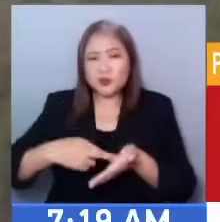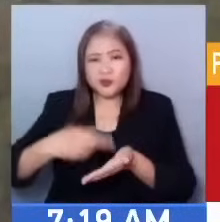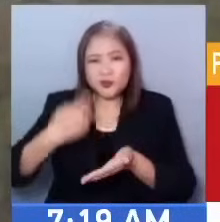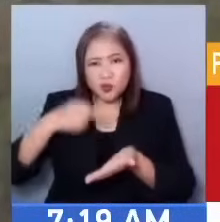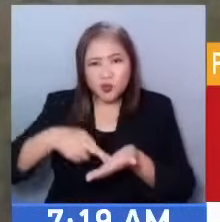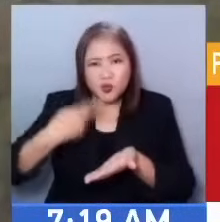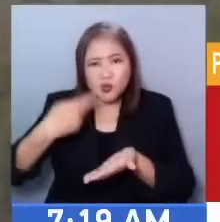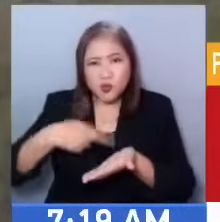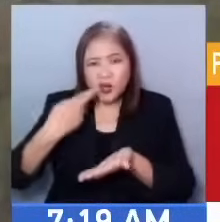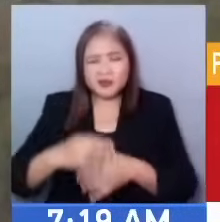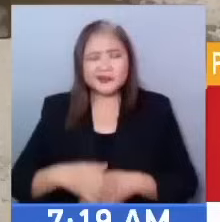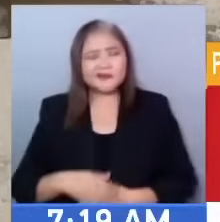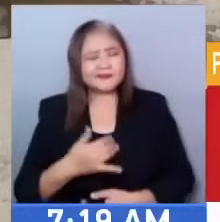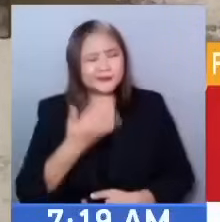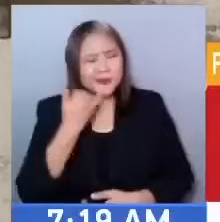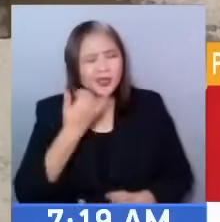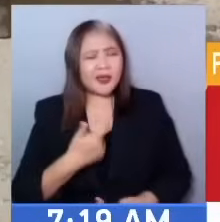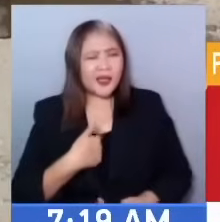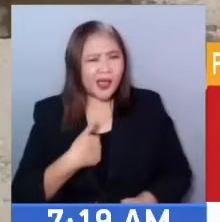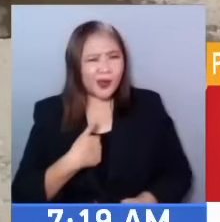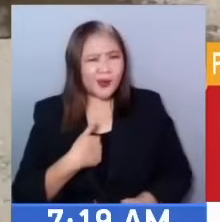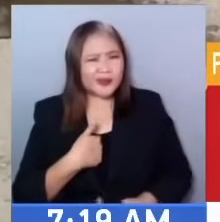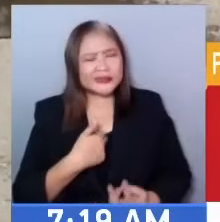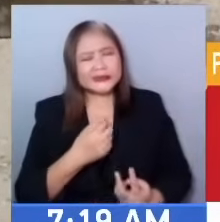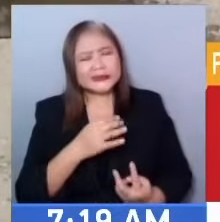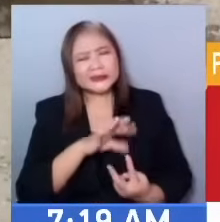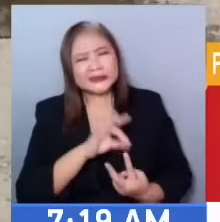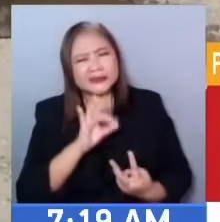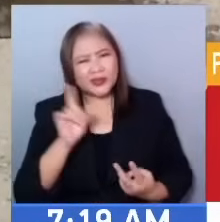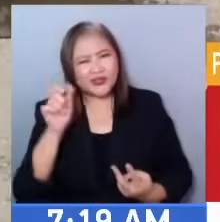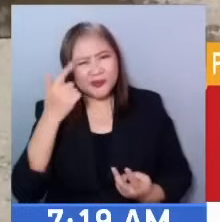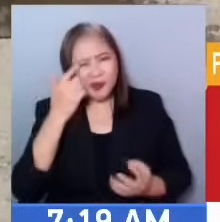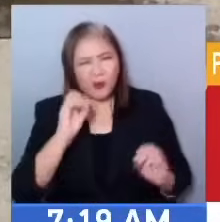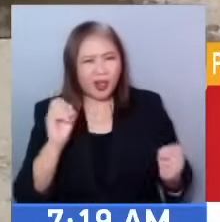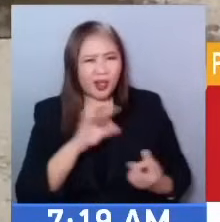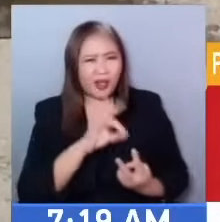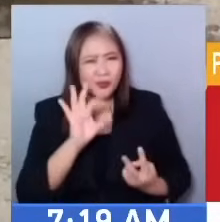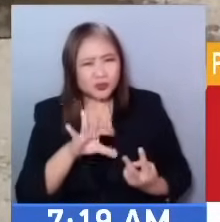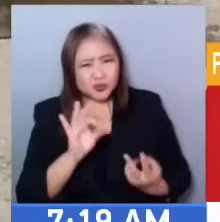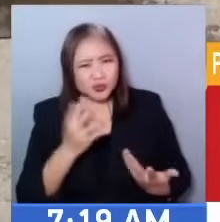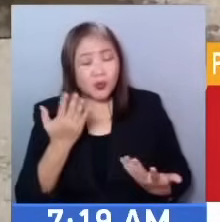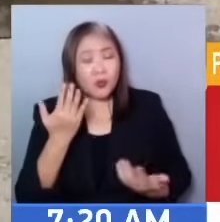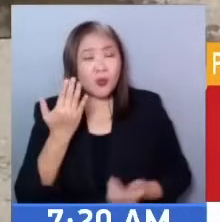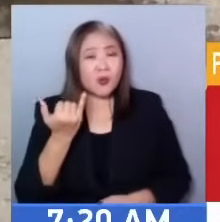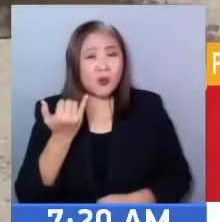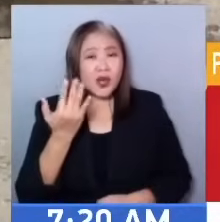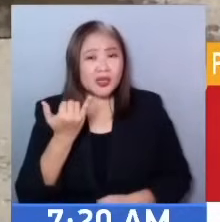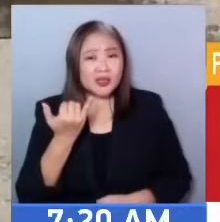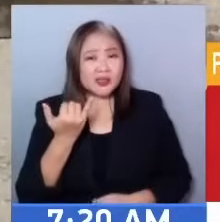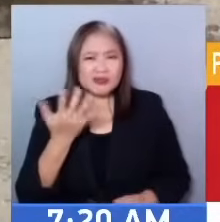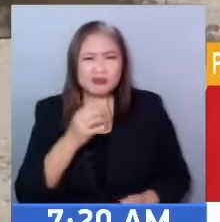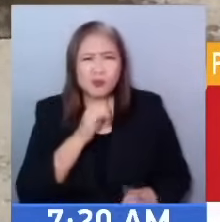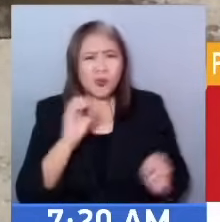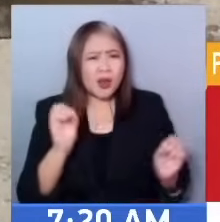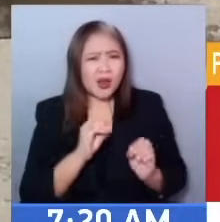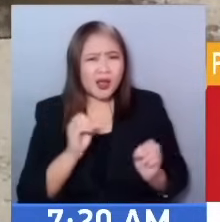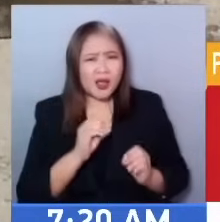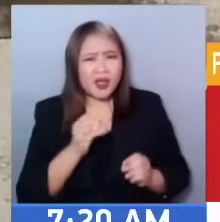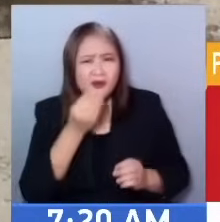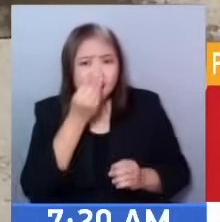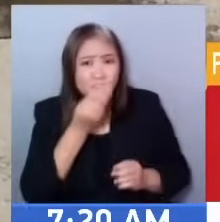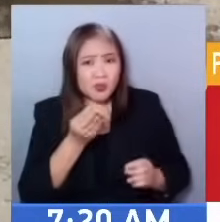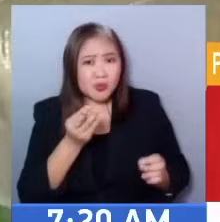Tingin ko naman walang choice ang gobyerno kasi wala namang shortage ng rice. At ito